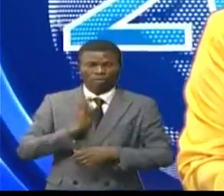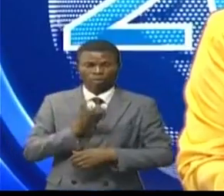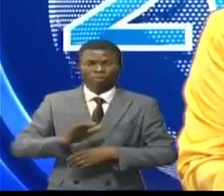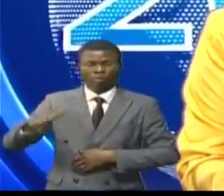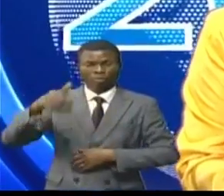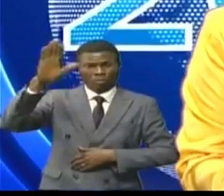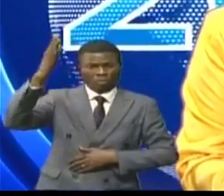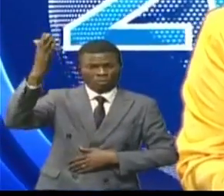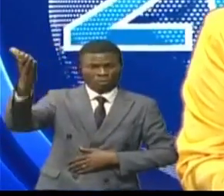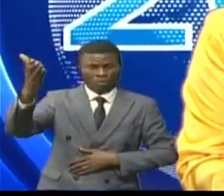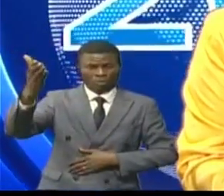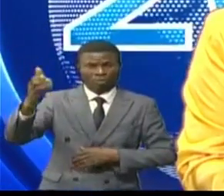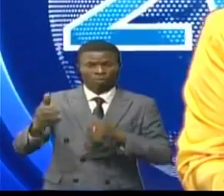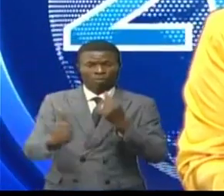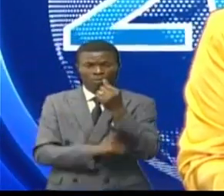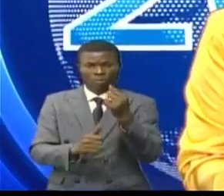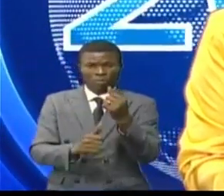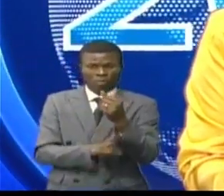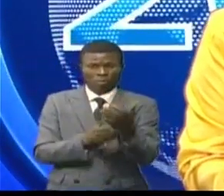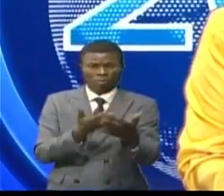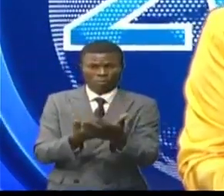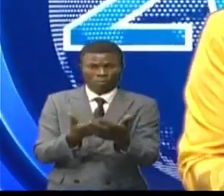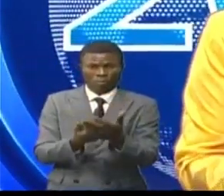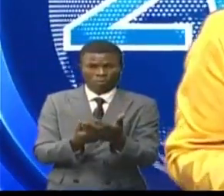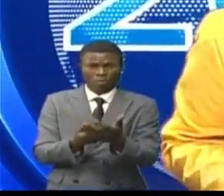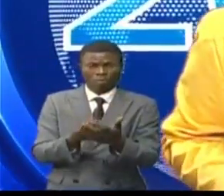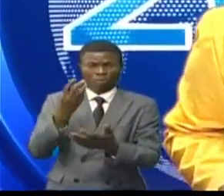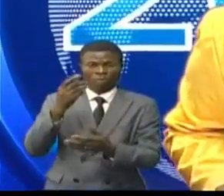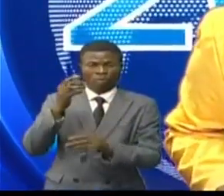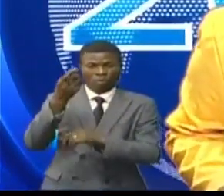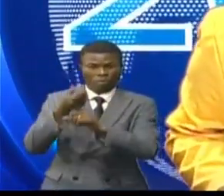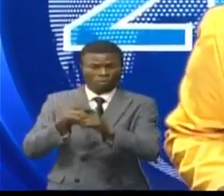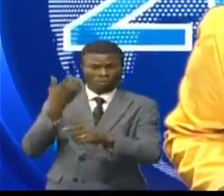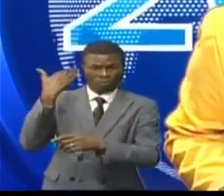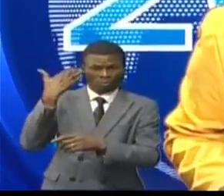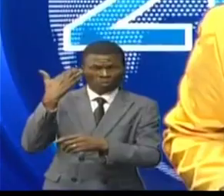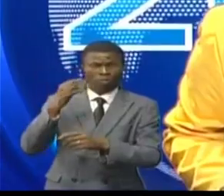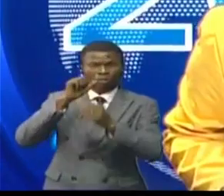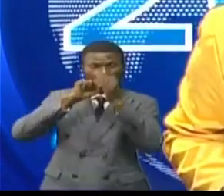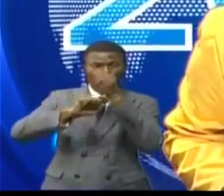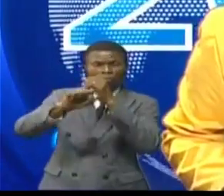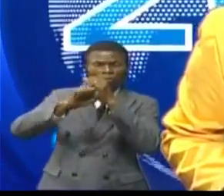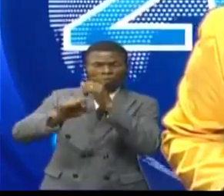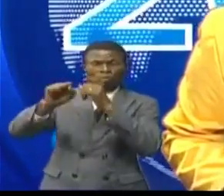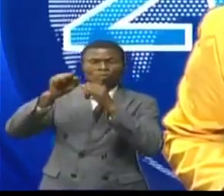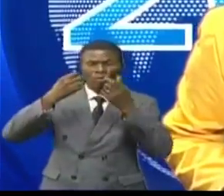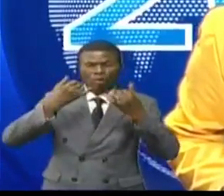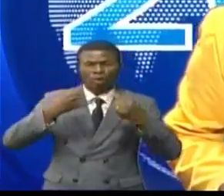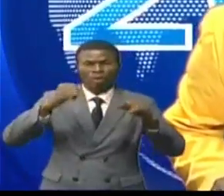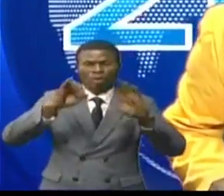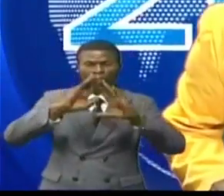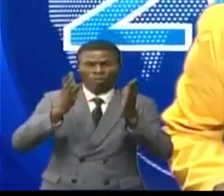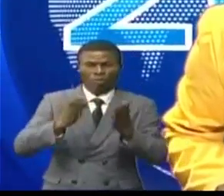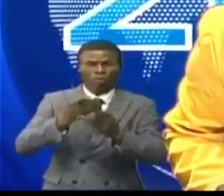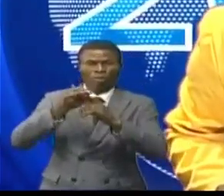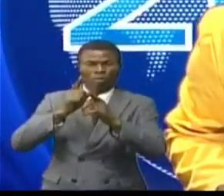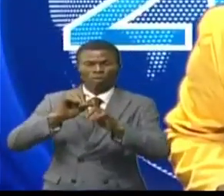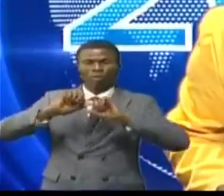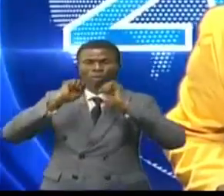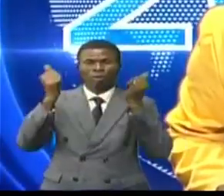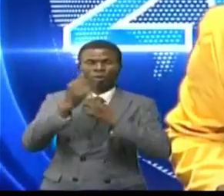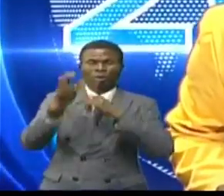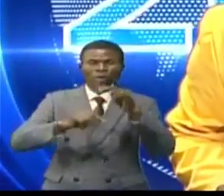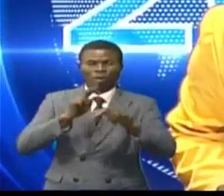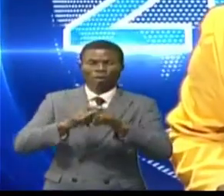l'étranger. Le personnel des ambassades sont depuis quelques mois la cible d'une campagne de sensibilisation initiée par l'Agence nationale pour la